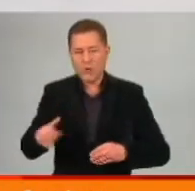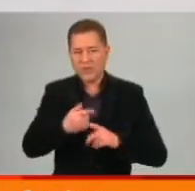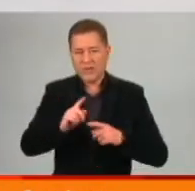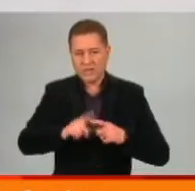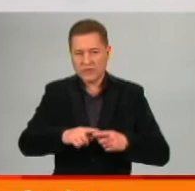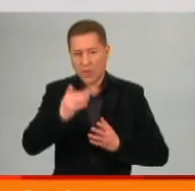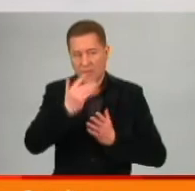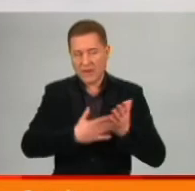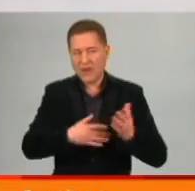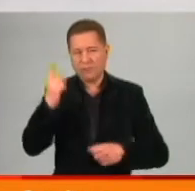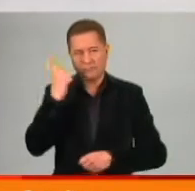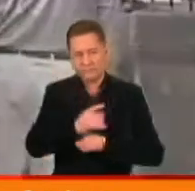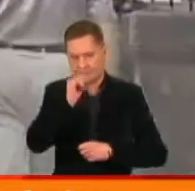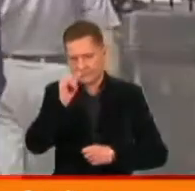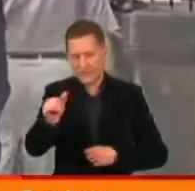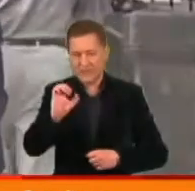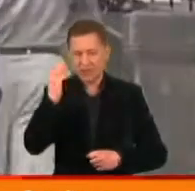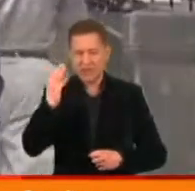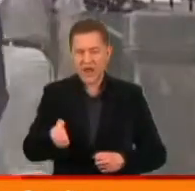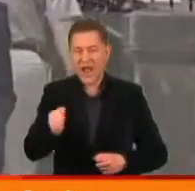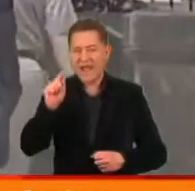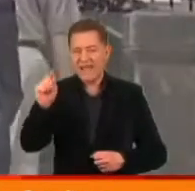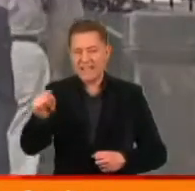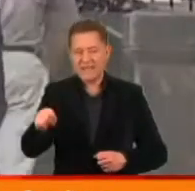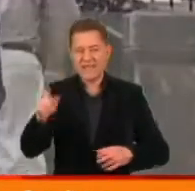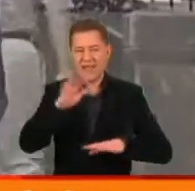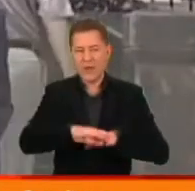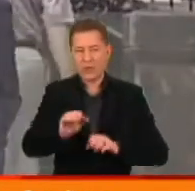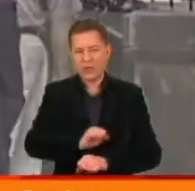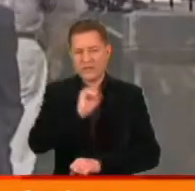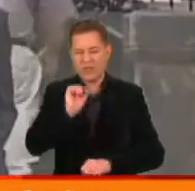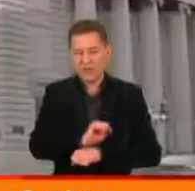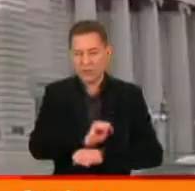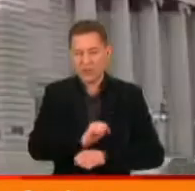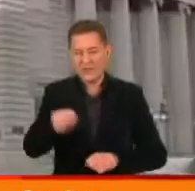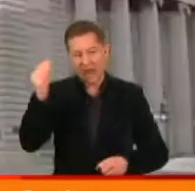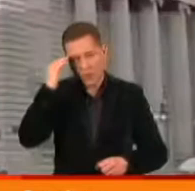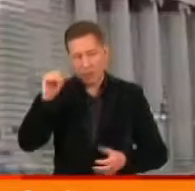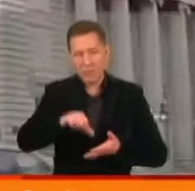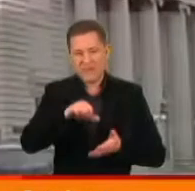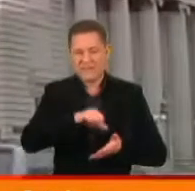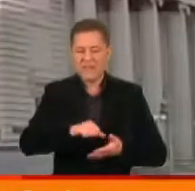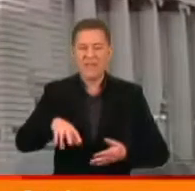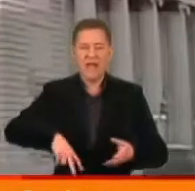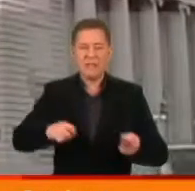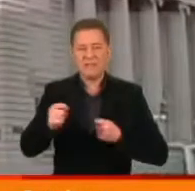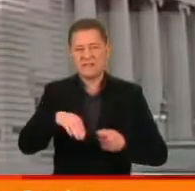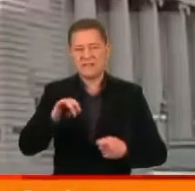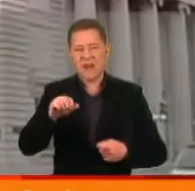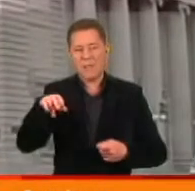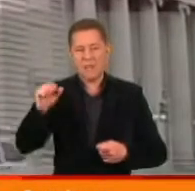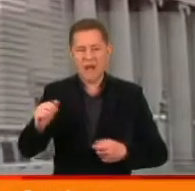персонами нон-грата для Сполучених Штатів, і їхні рахунки заморожені. На думку представників адміністрації